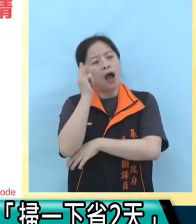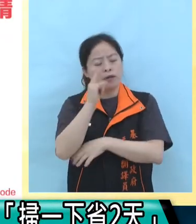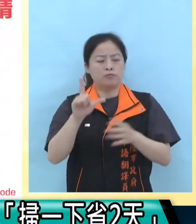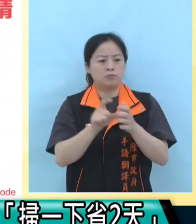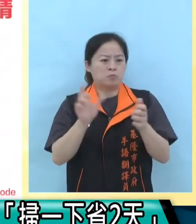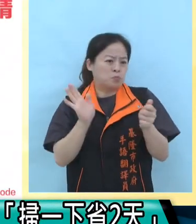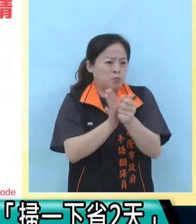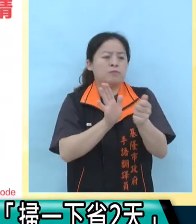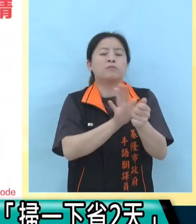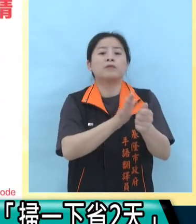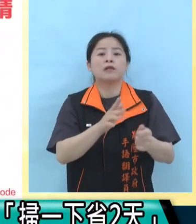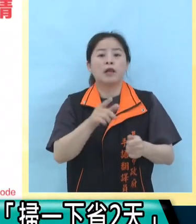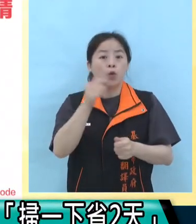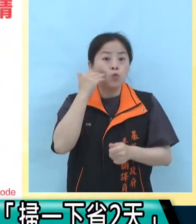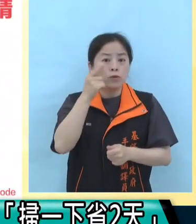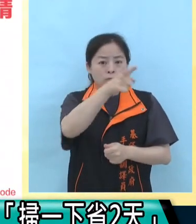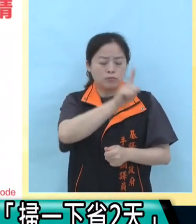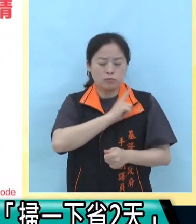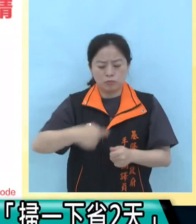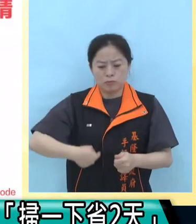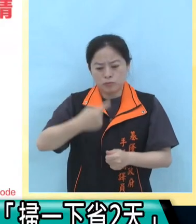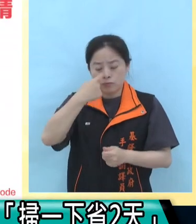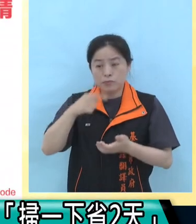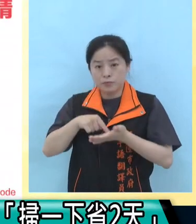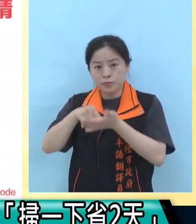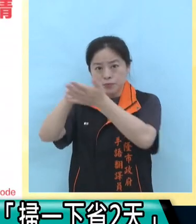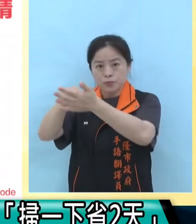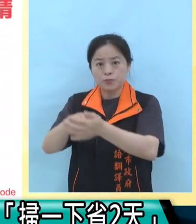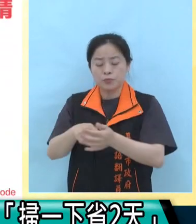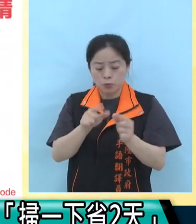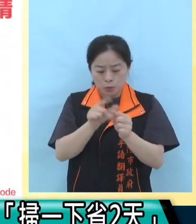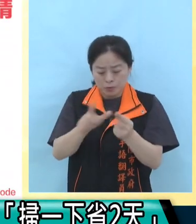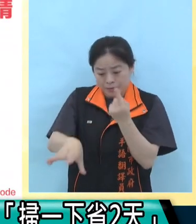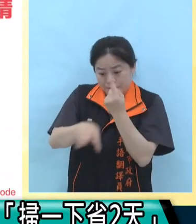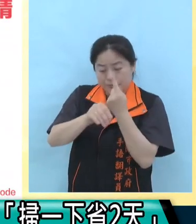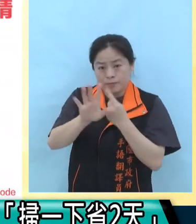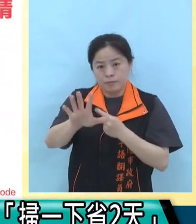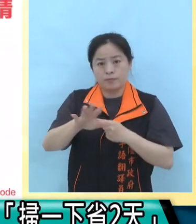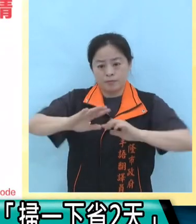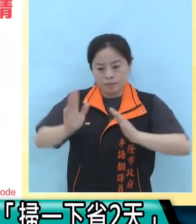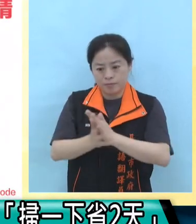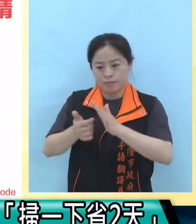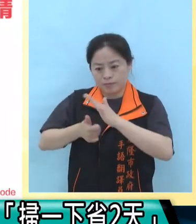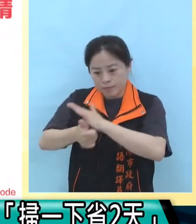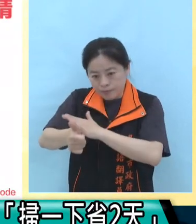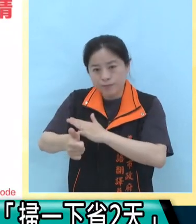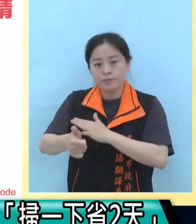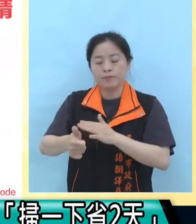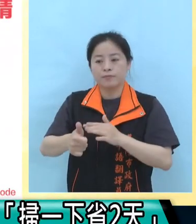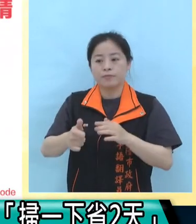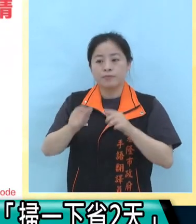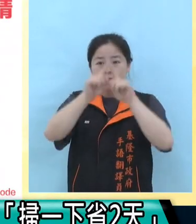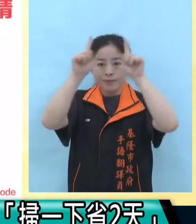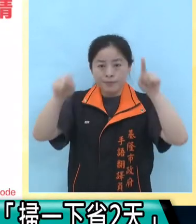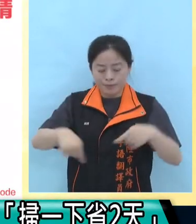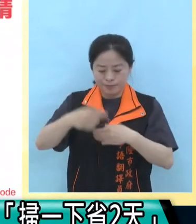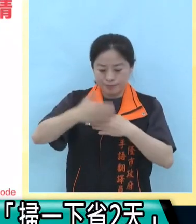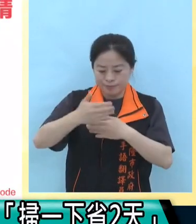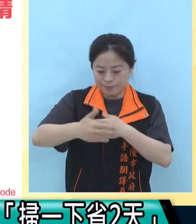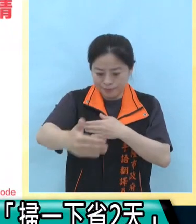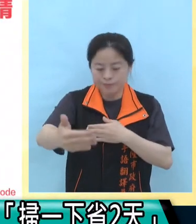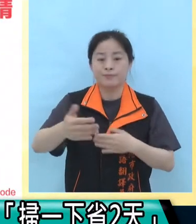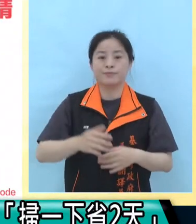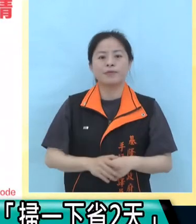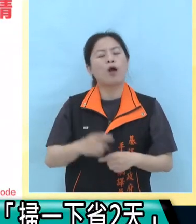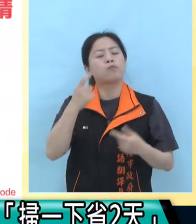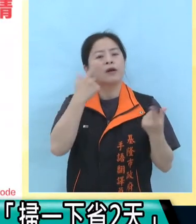只要经过这个自我的一个申请的快速通道，你进到里面以下的这个程序，